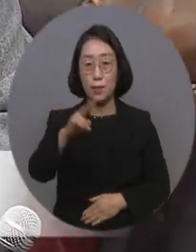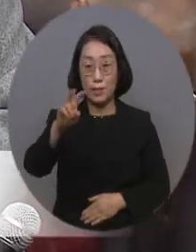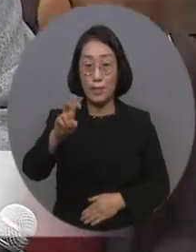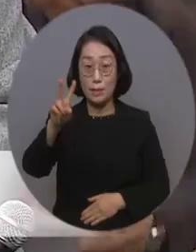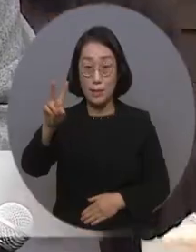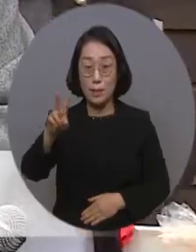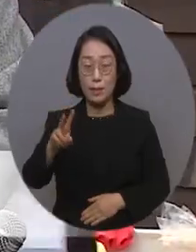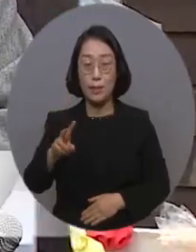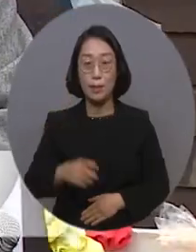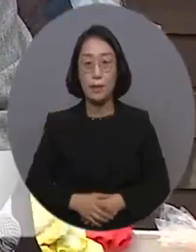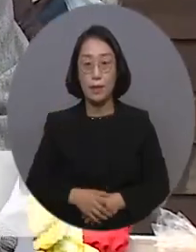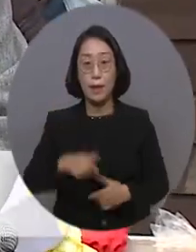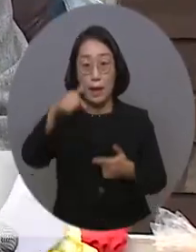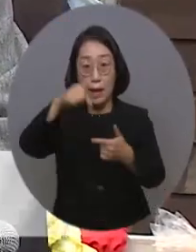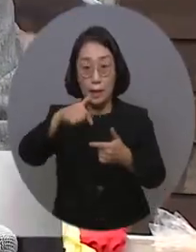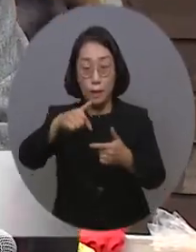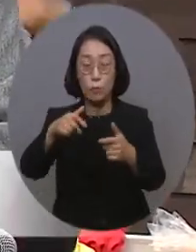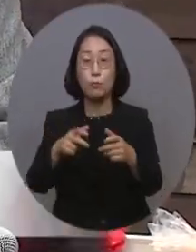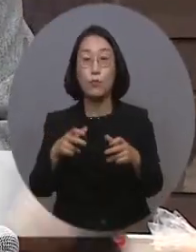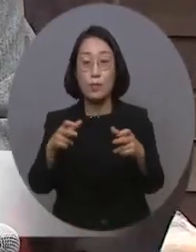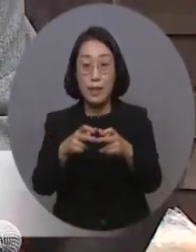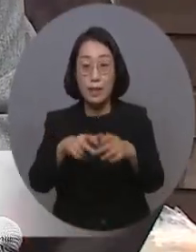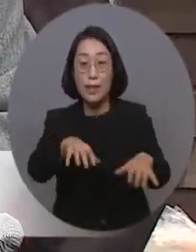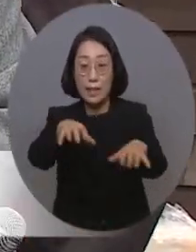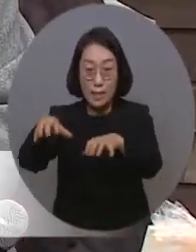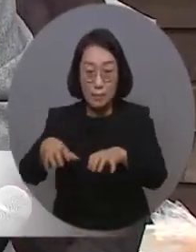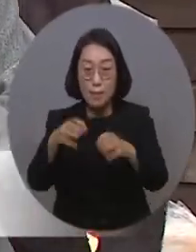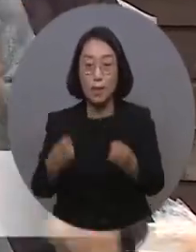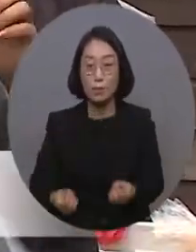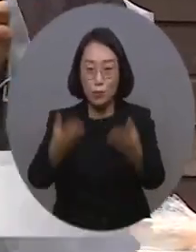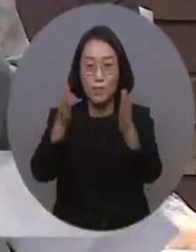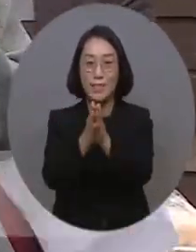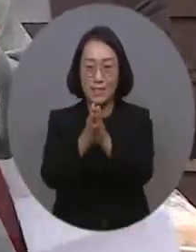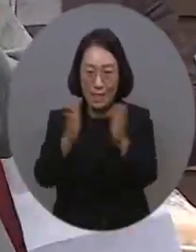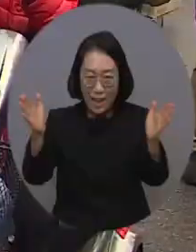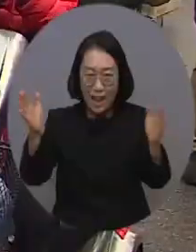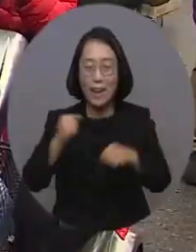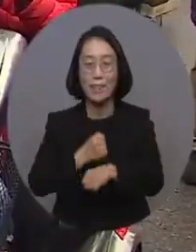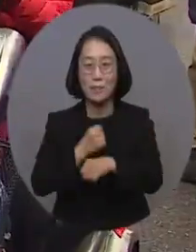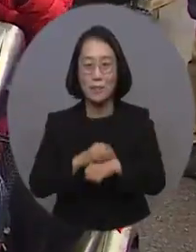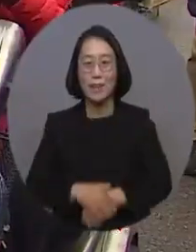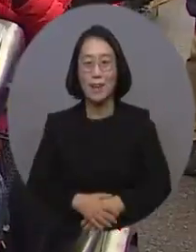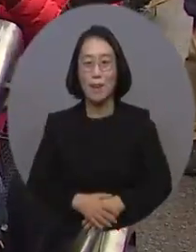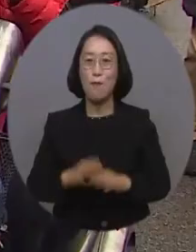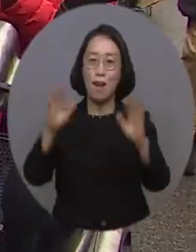2022년 강남구 장애인 김장 나눔 대축제를 시작하도록 하겠습니다.